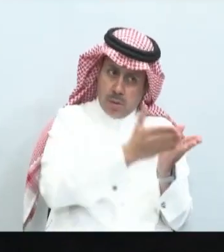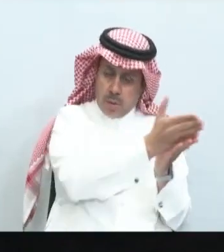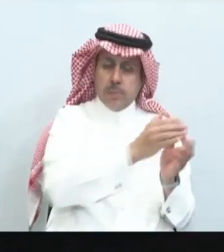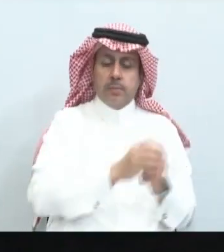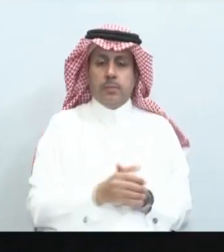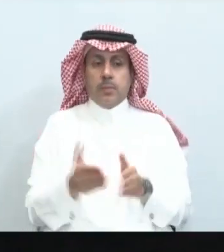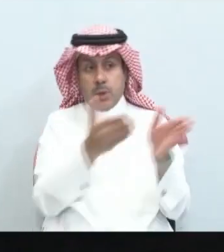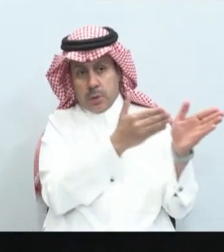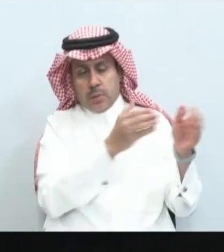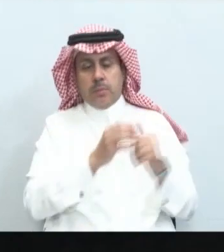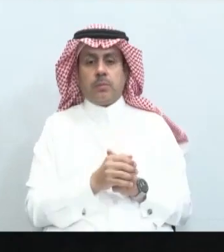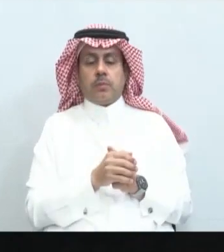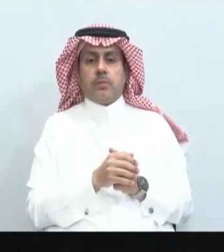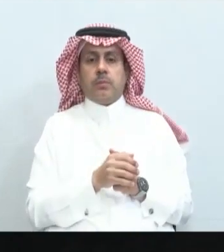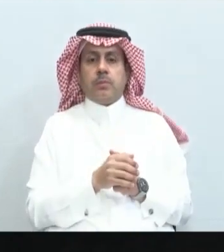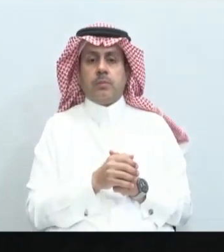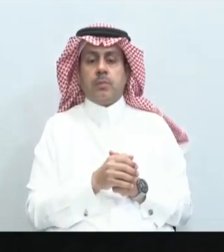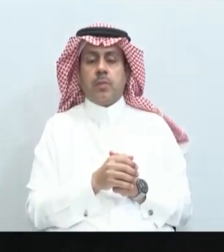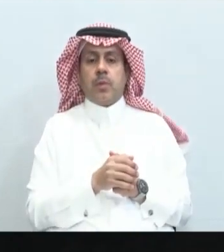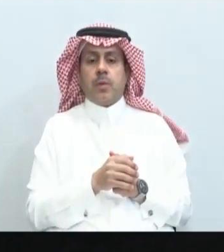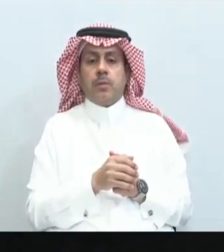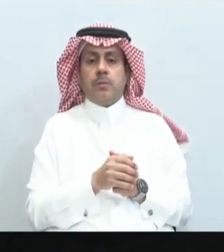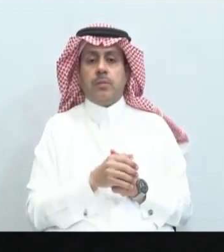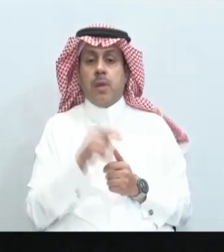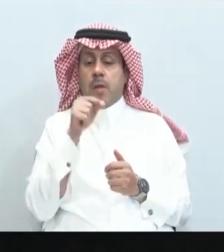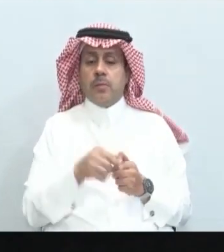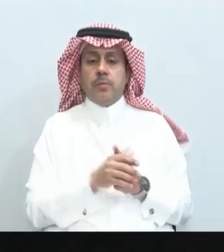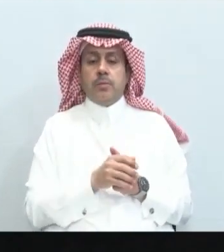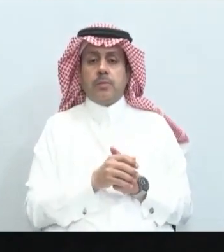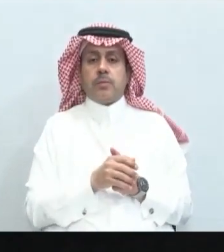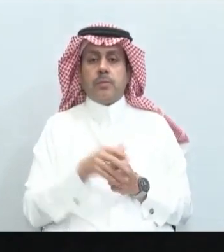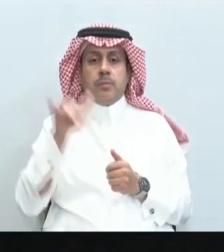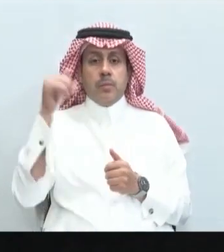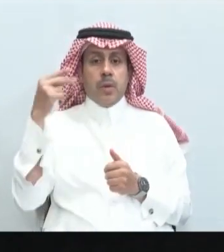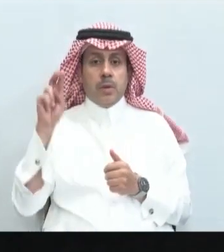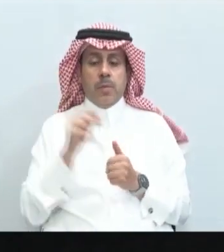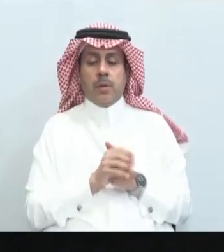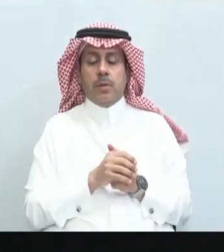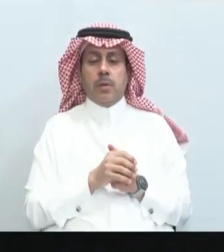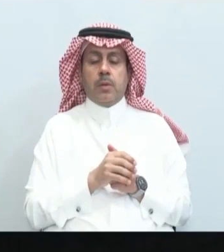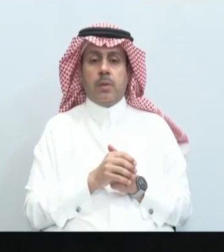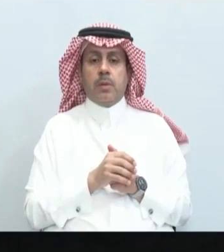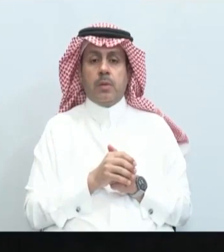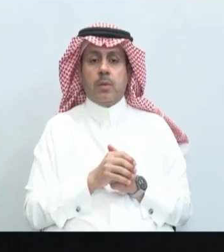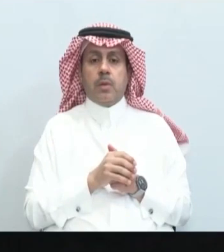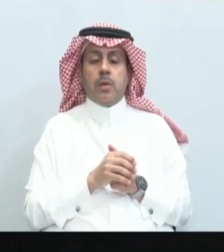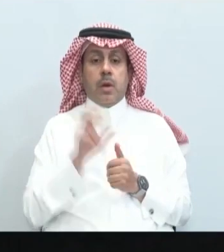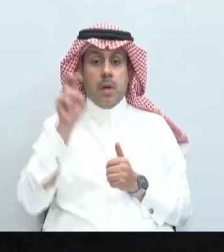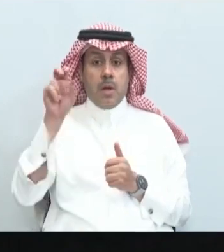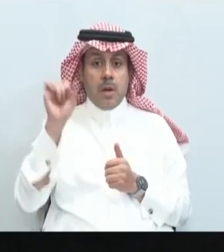ذلك من افعال الخير فان هذا هذا هذا الامر يعتبر من المثل العليا